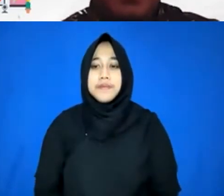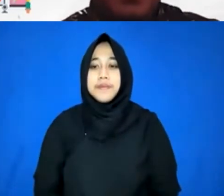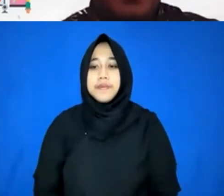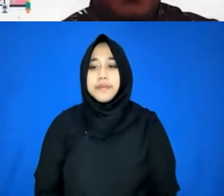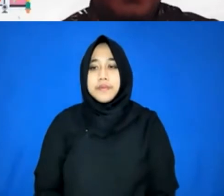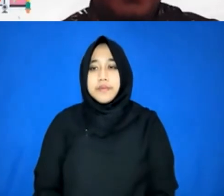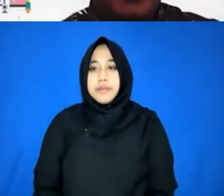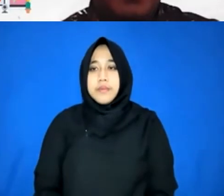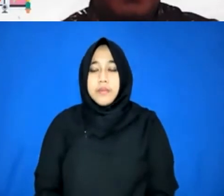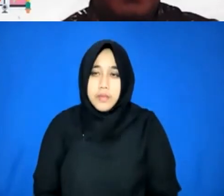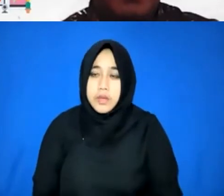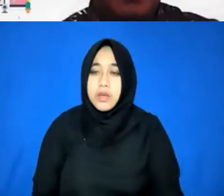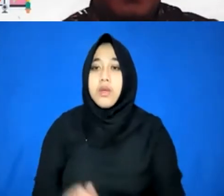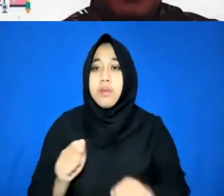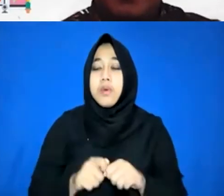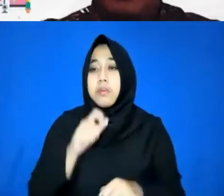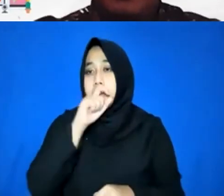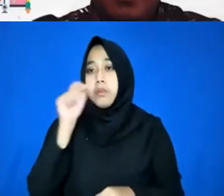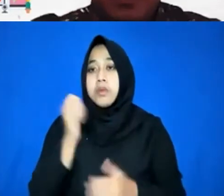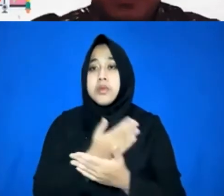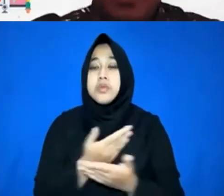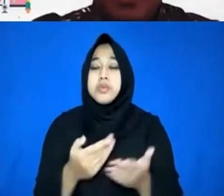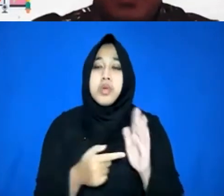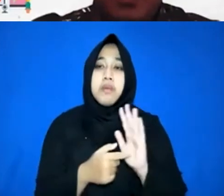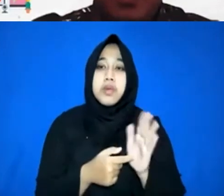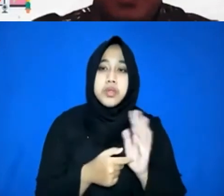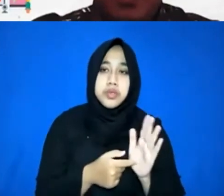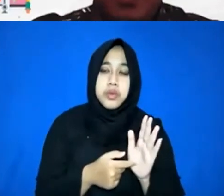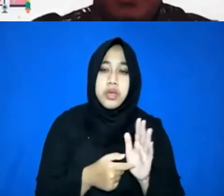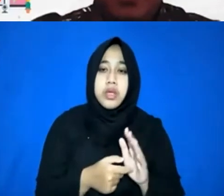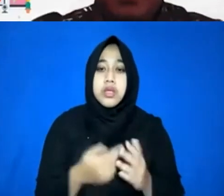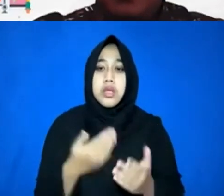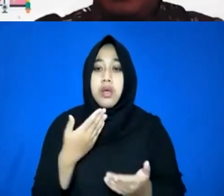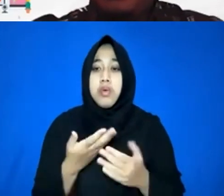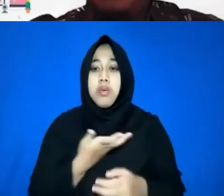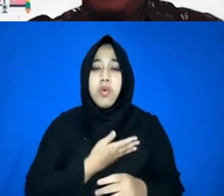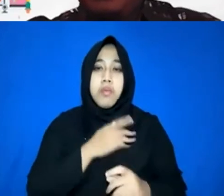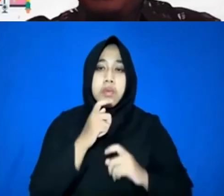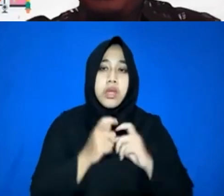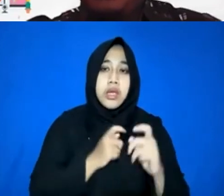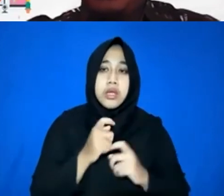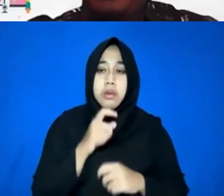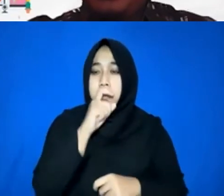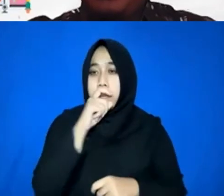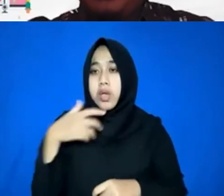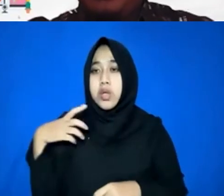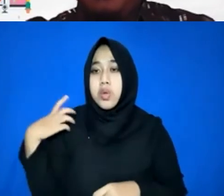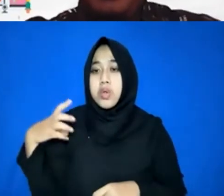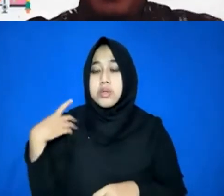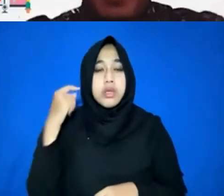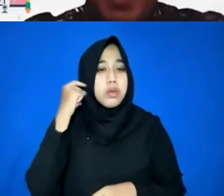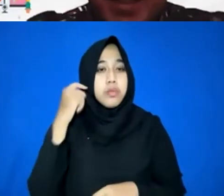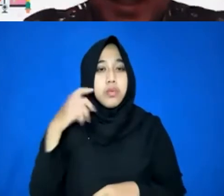Buat Bapak Ibu peserta yang ada di sini, mahasiswa juga yang mungkin ingin menanyakan pertanyaan kepada Bapak dosen dan juga Ibu dosennya